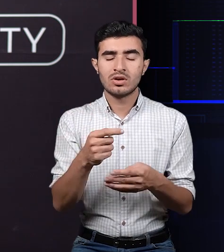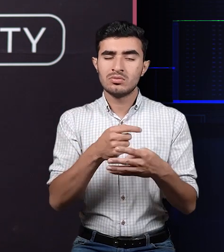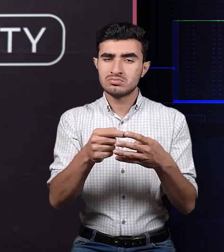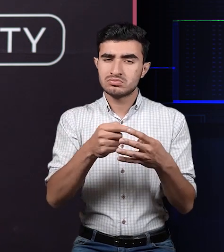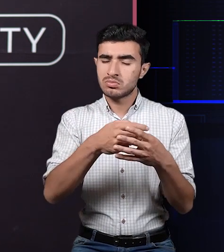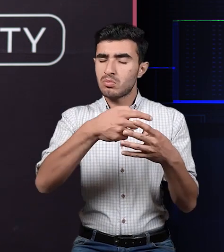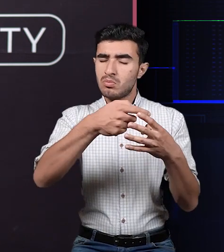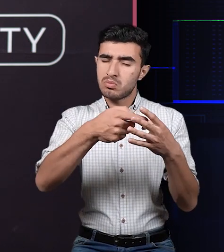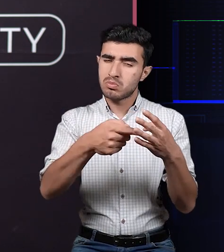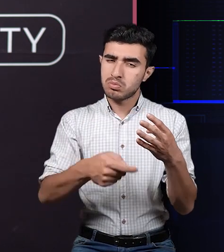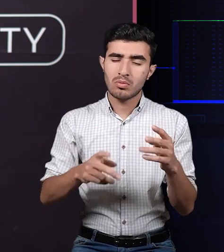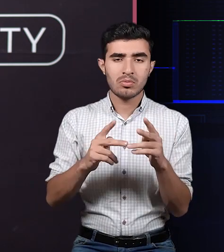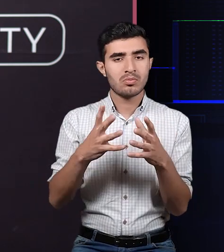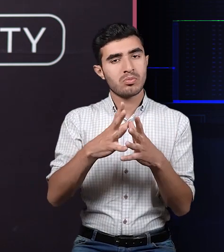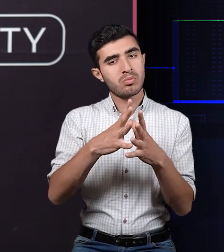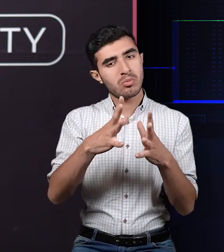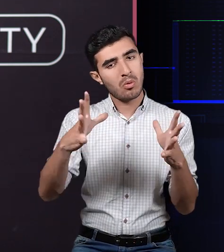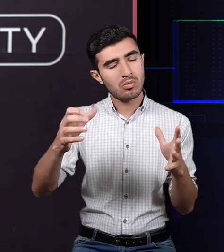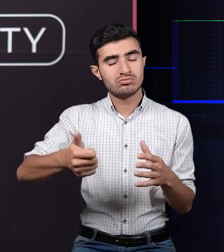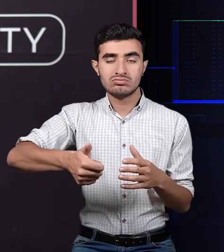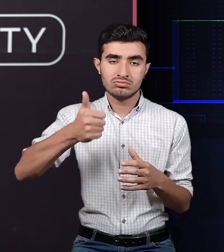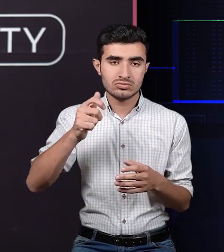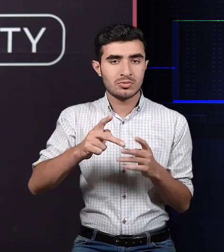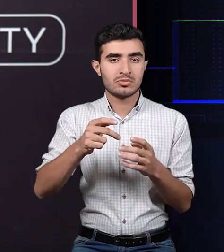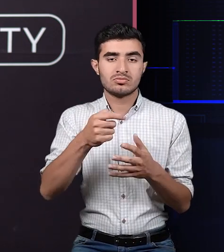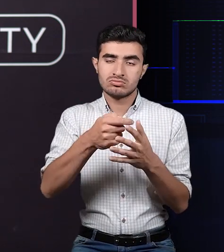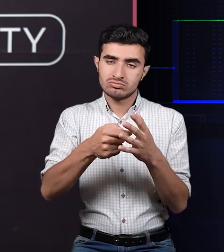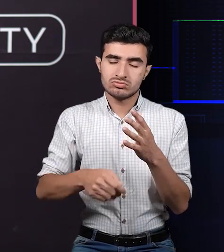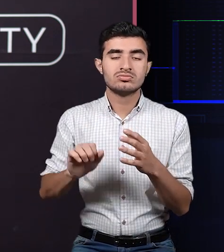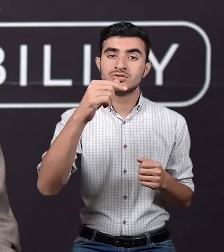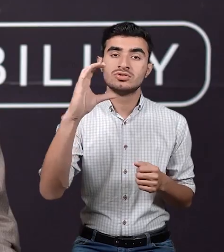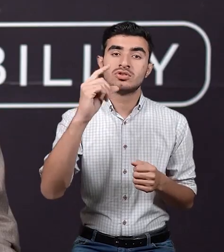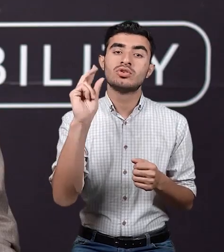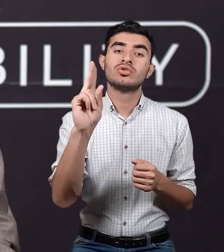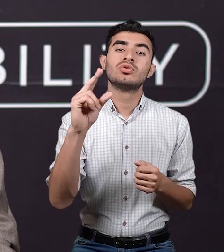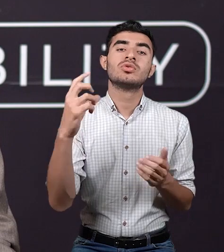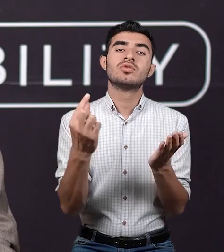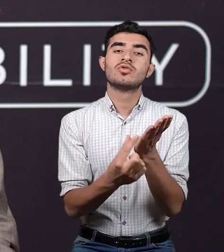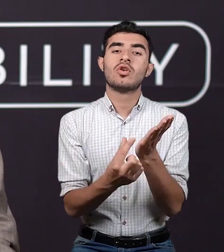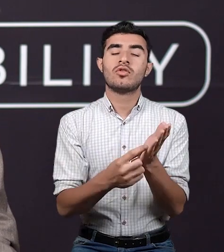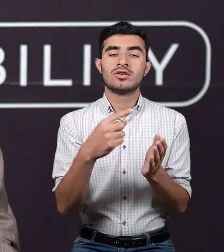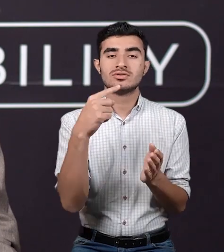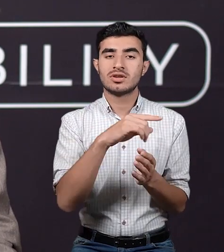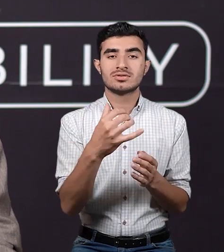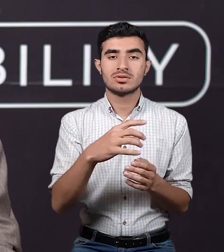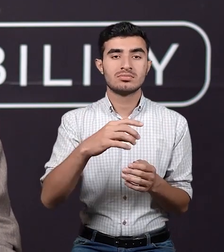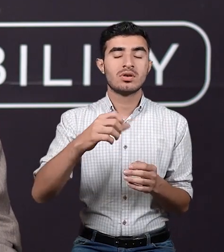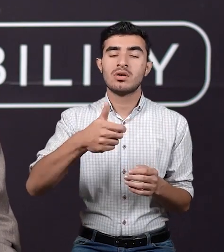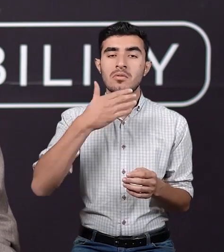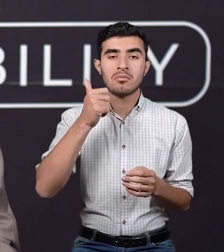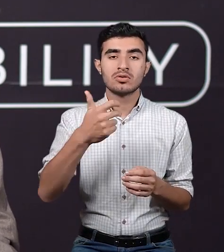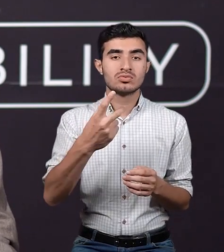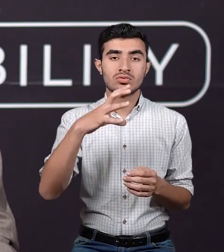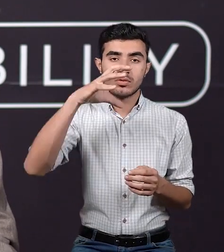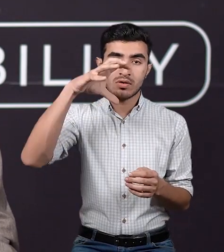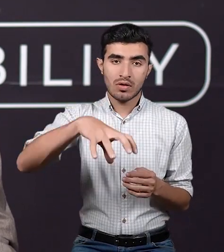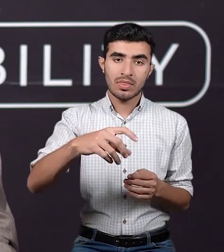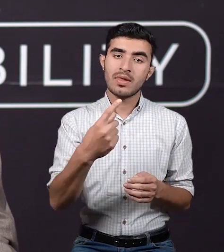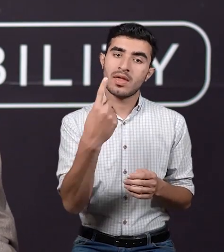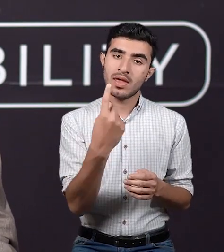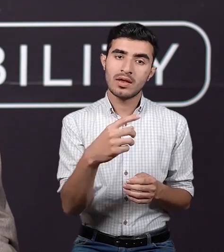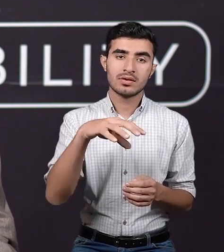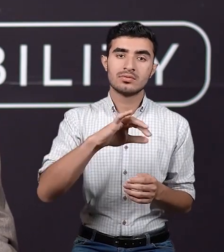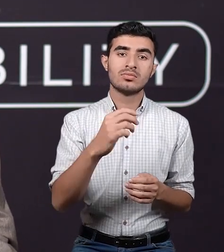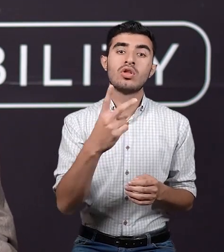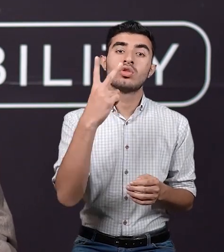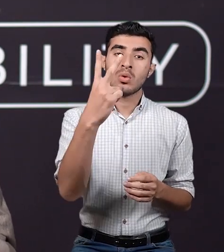فہرست اتنی لمبی ہے کہ بیان کرنا ہی بہت مشکل ہے۔ سب سے بڑا اعزاز یہ ہے کہ اس خطے میں یہ واحد ایسی یونیورسٹی ہے